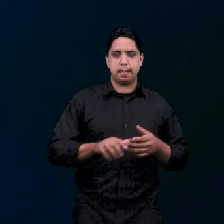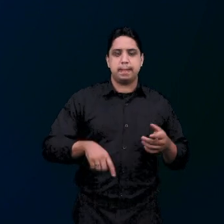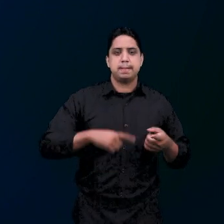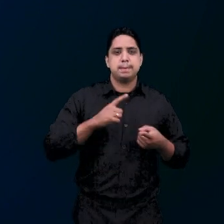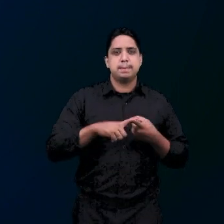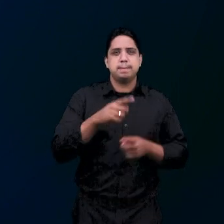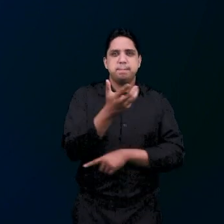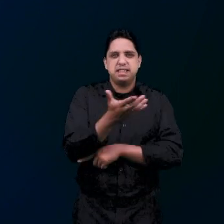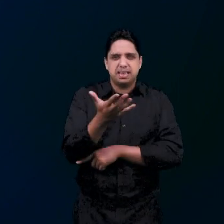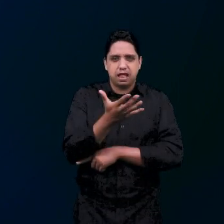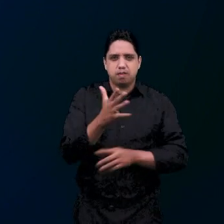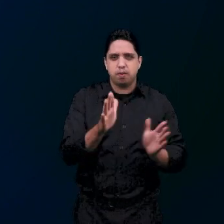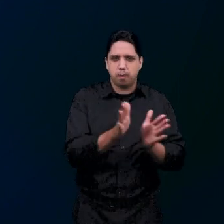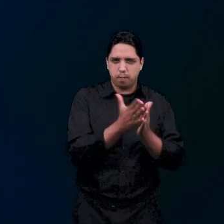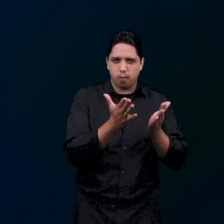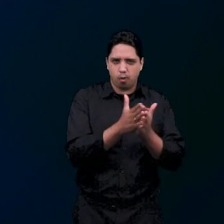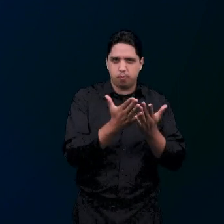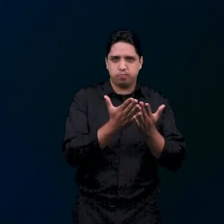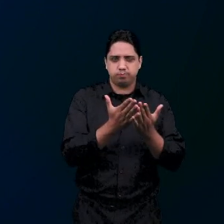et pauvre.